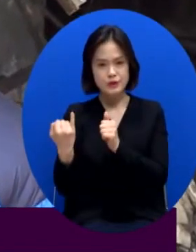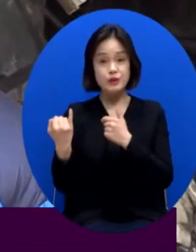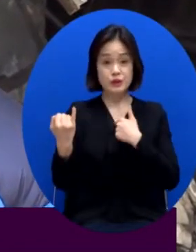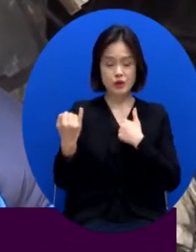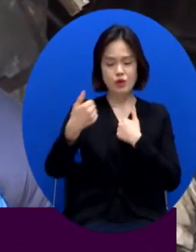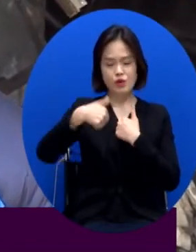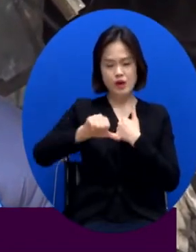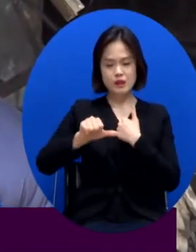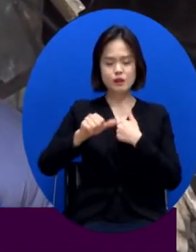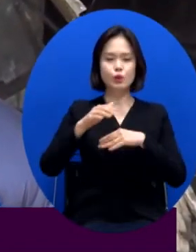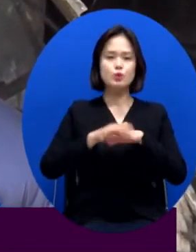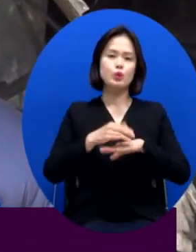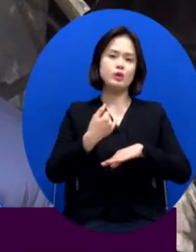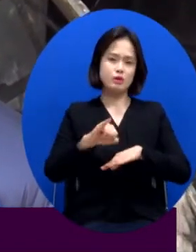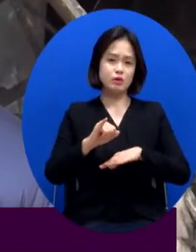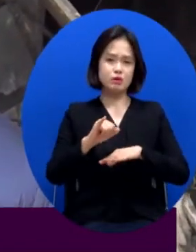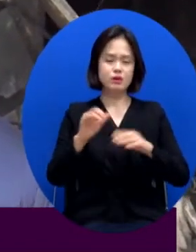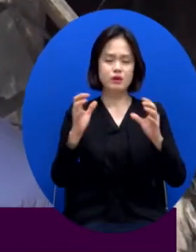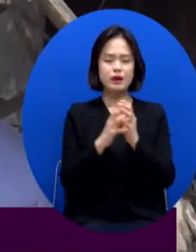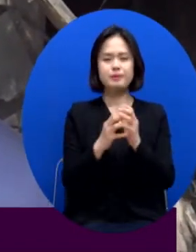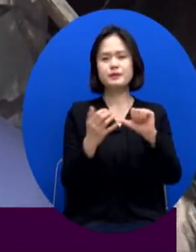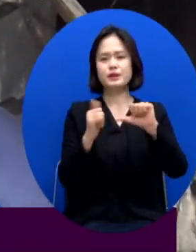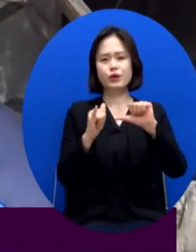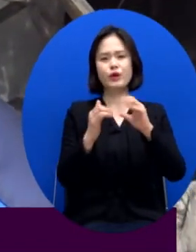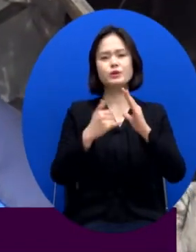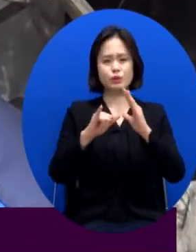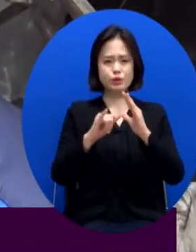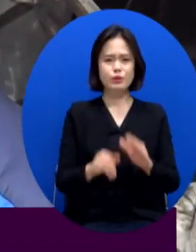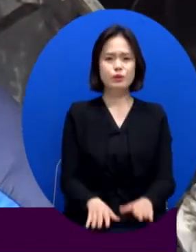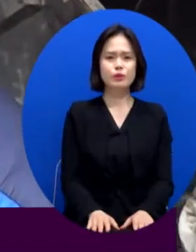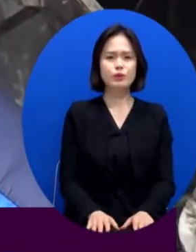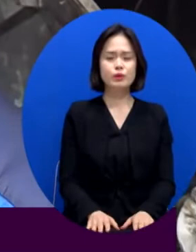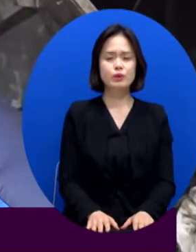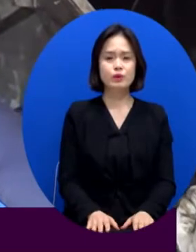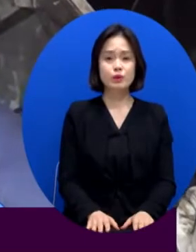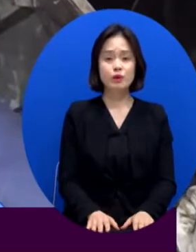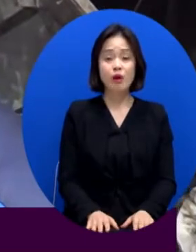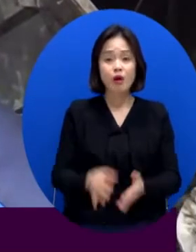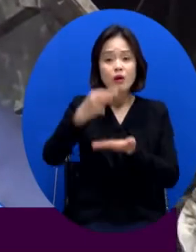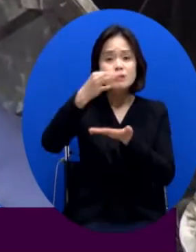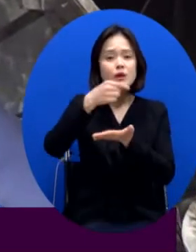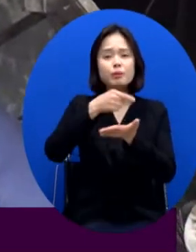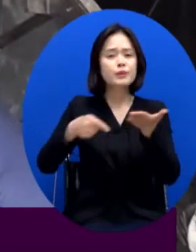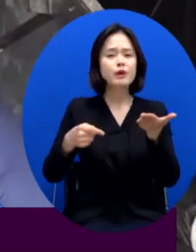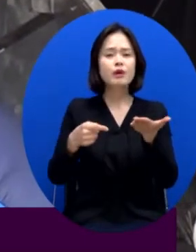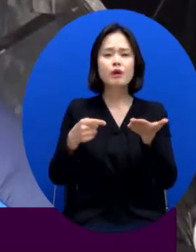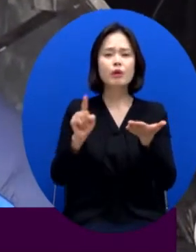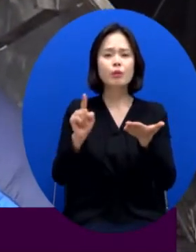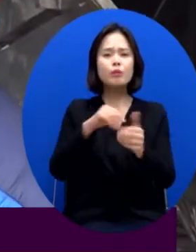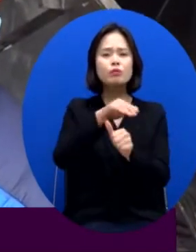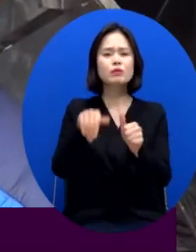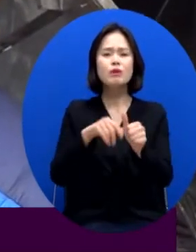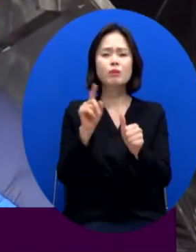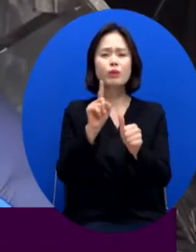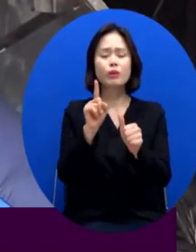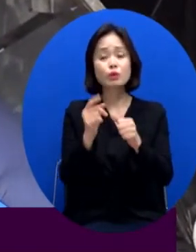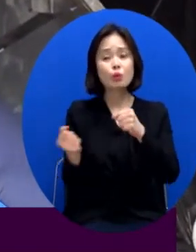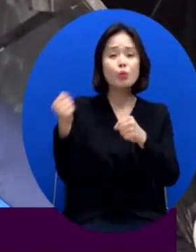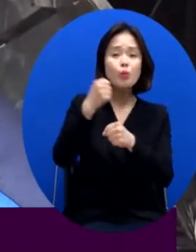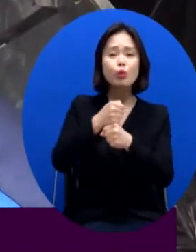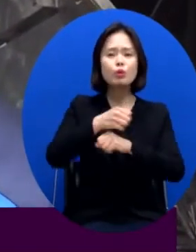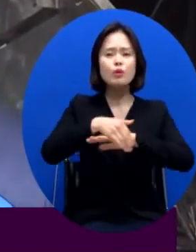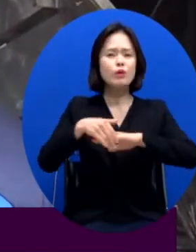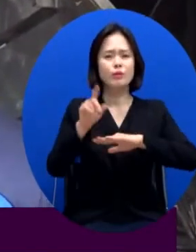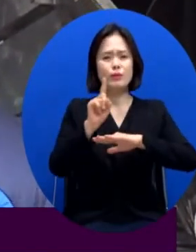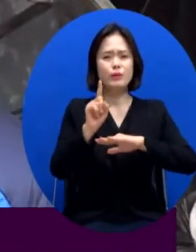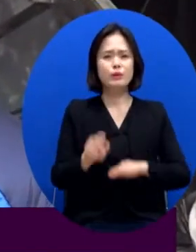명이 같이 기거하고 있습니다. 그런 상황이군요. 지금 피해 규모가 클것 같아요. 지금 앞으로 어떻게 피해를 복구할